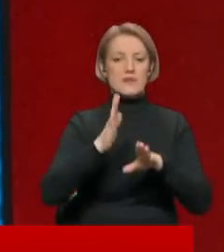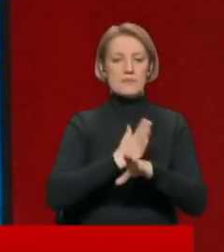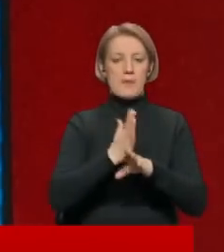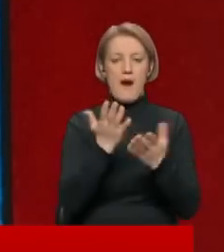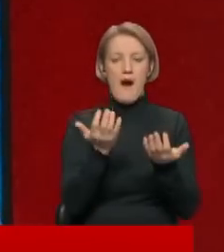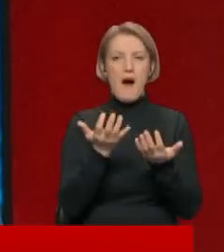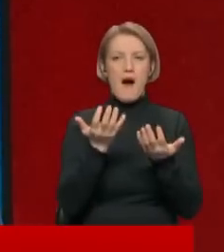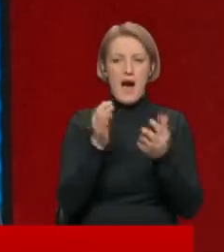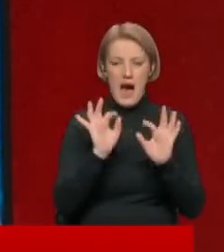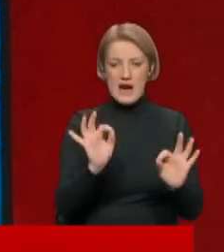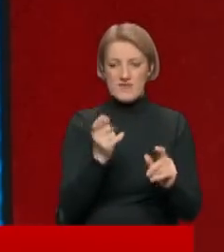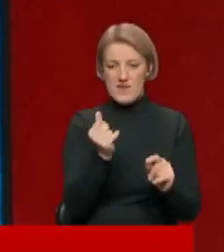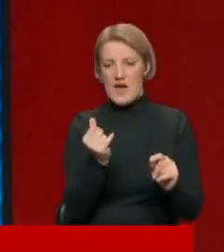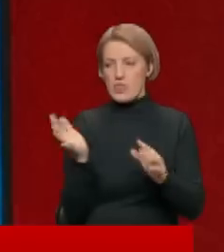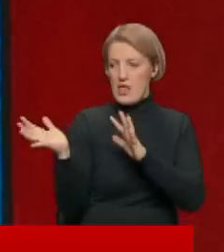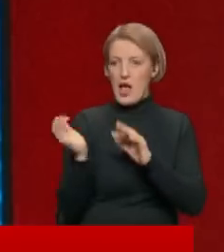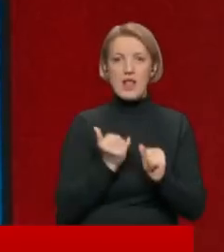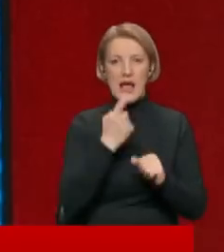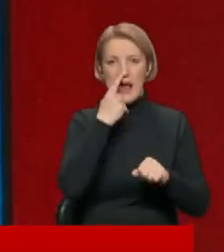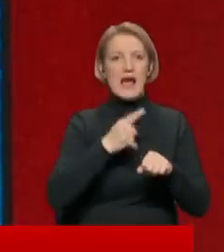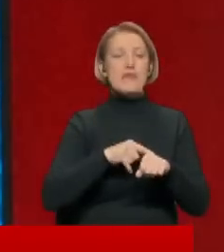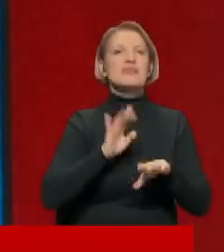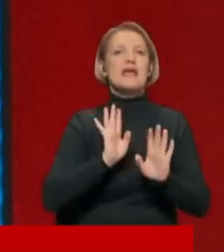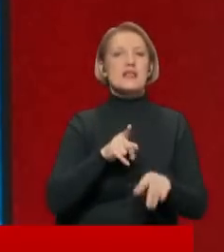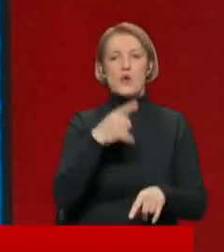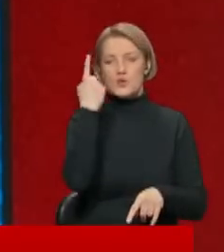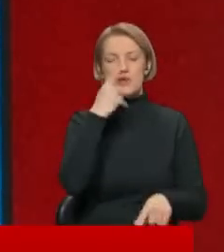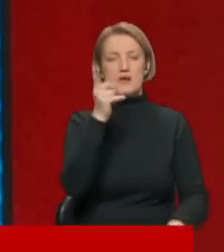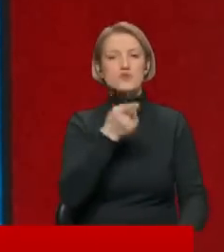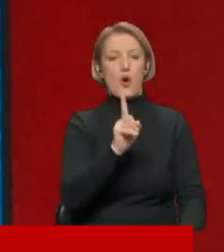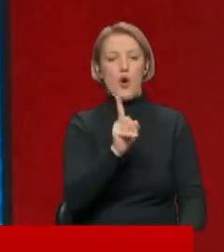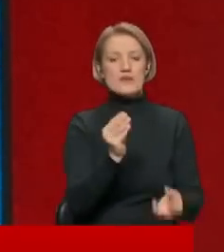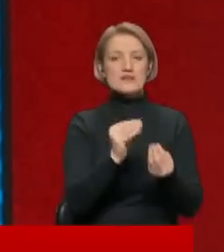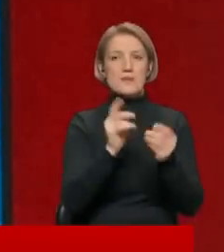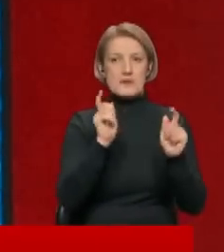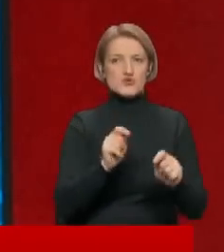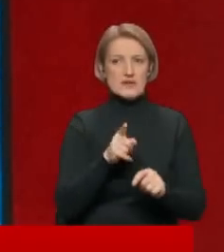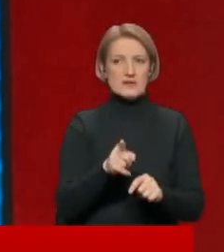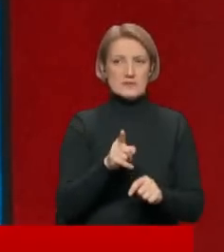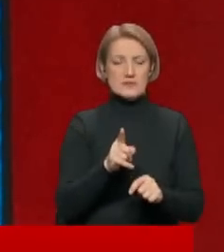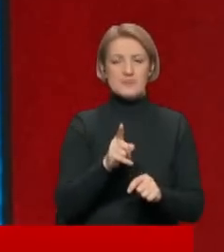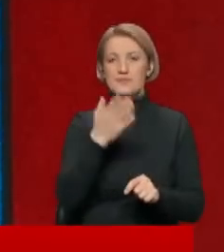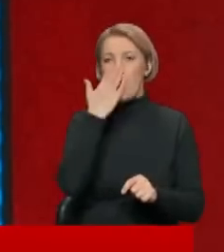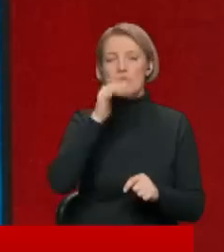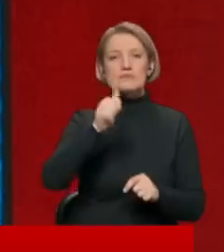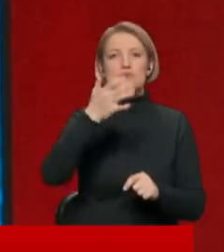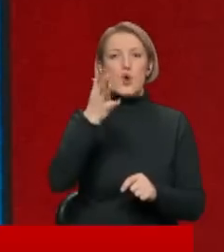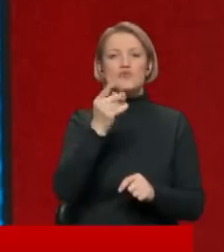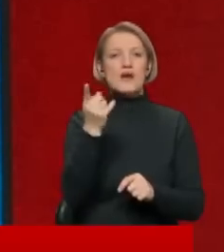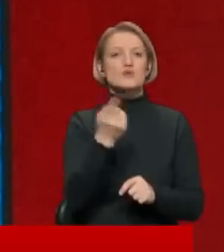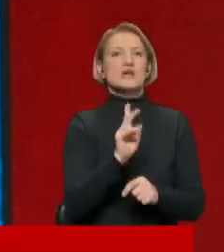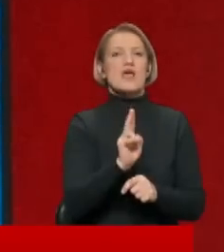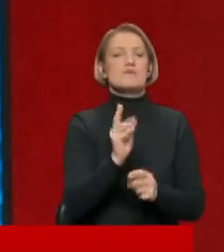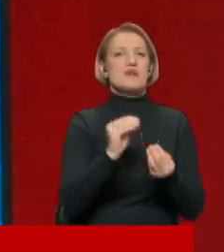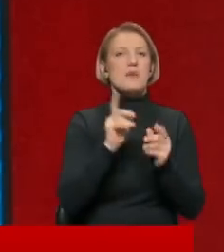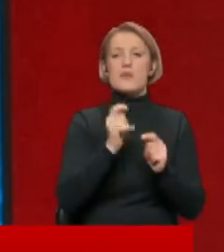malzemeyi aynı fiyattan yerine koyabileceğinden emin değil ki O nedenle %10 zam yapacaksa o riski de öngörülemezlik dolayısıyla %20